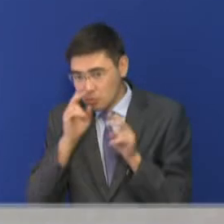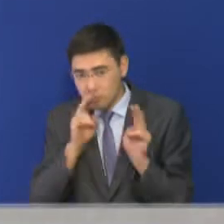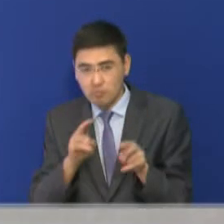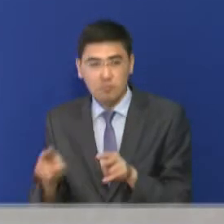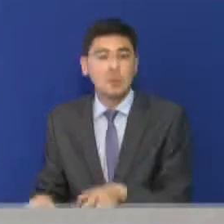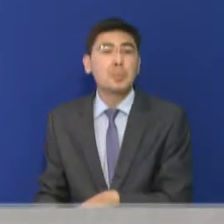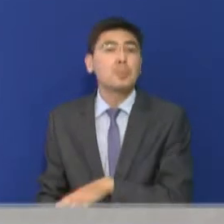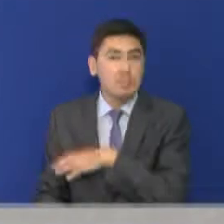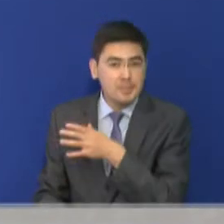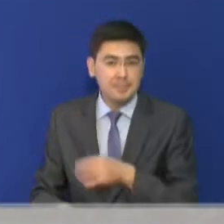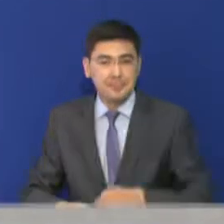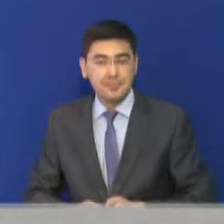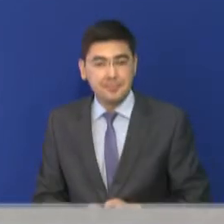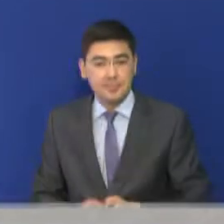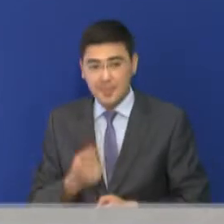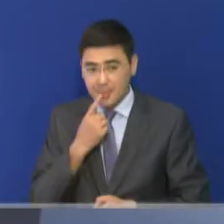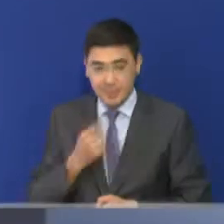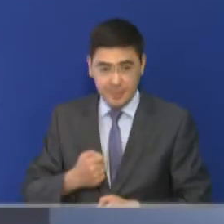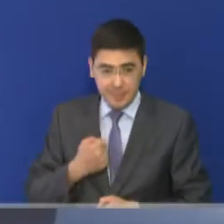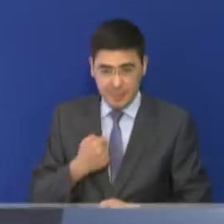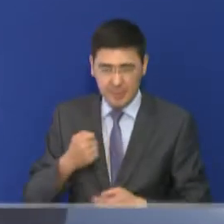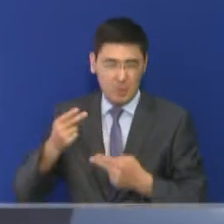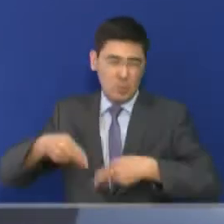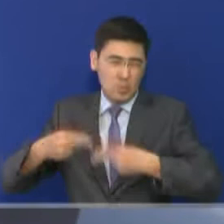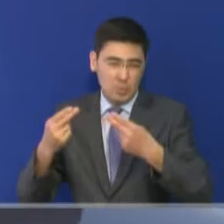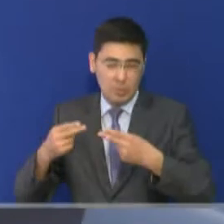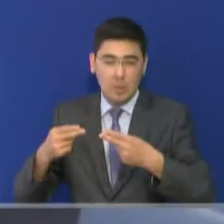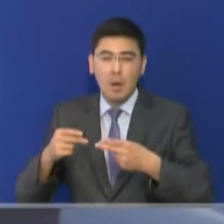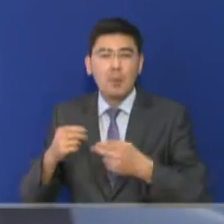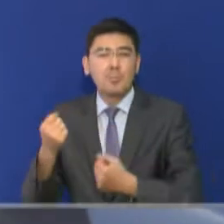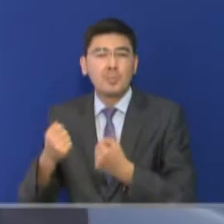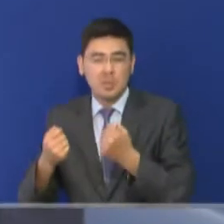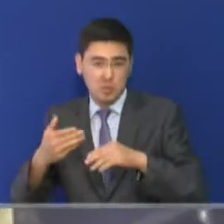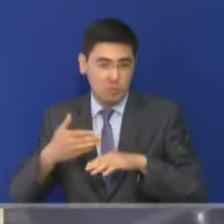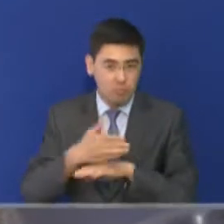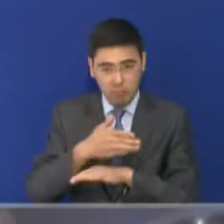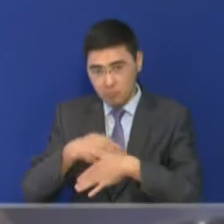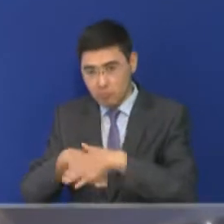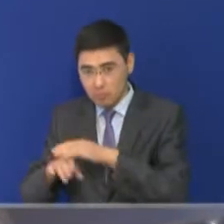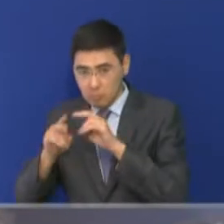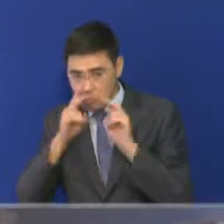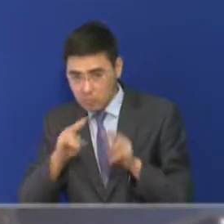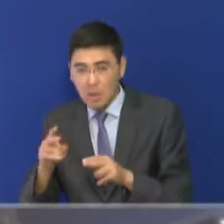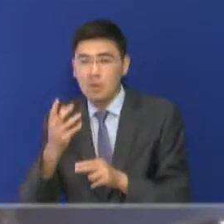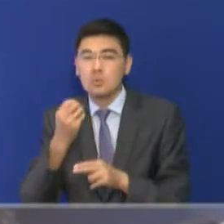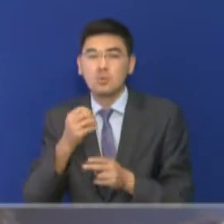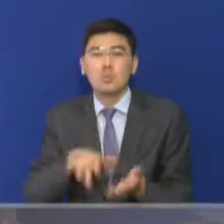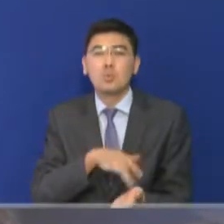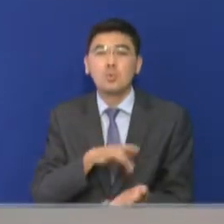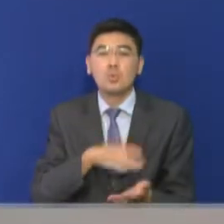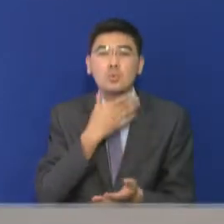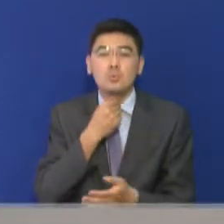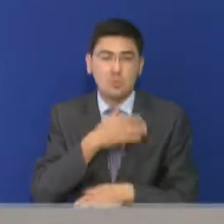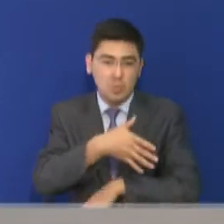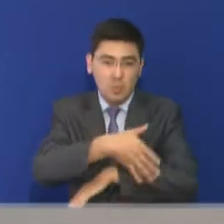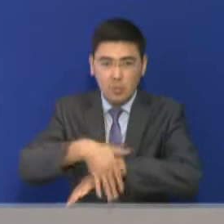қадағалаудамыз. Атап өтерлігі, әскери қызметкерлер өткізу бекеттерінде автокөліктердің кіріп шығуын қадағалап қана қоймай, қала көшелерін патрульдеу жұмысына да